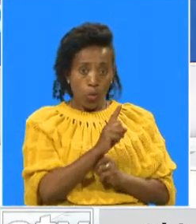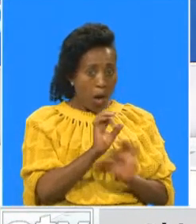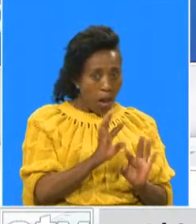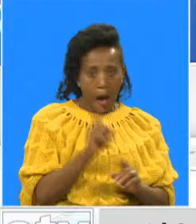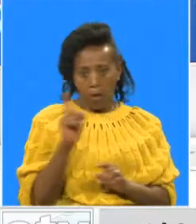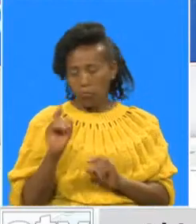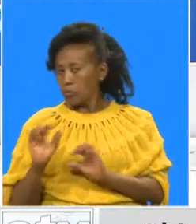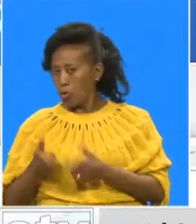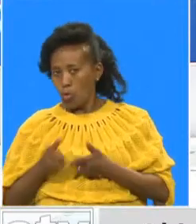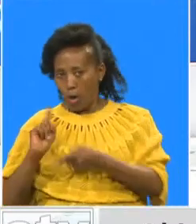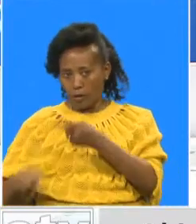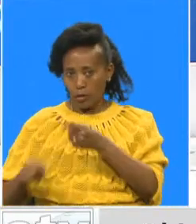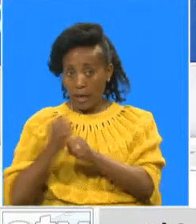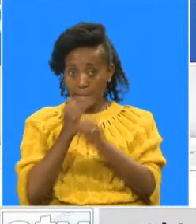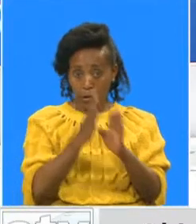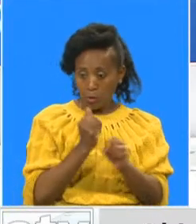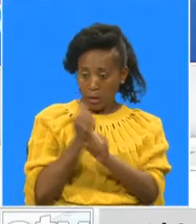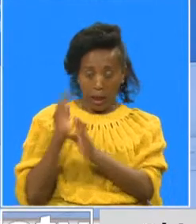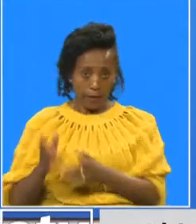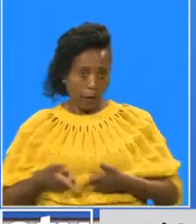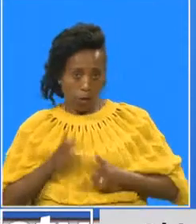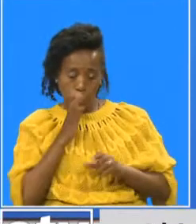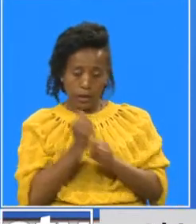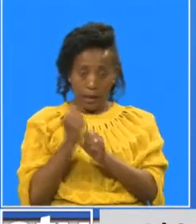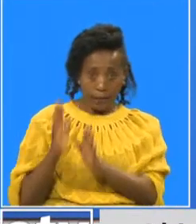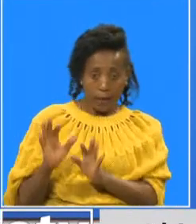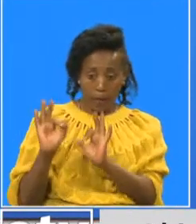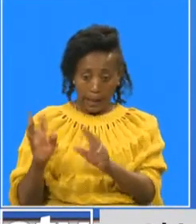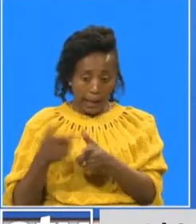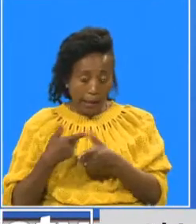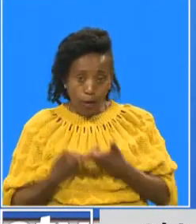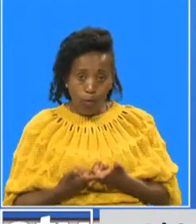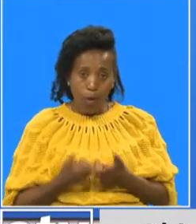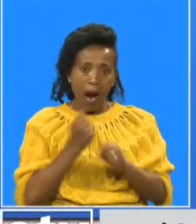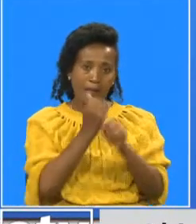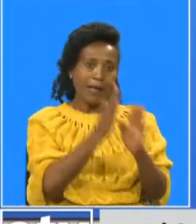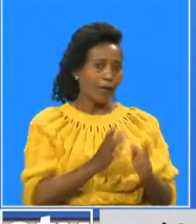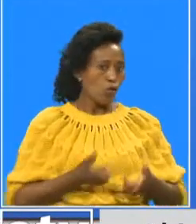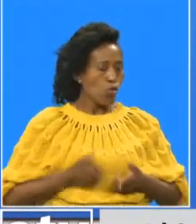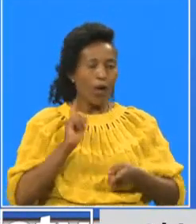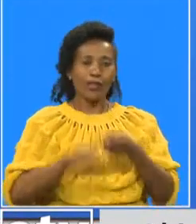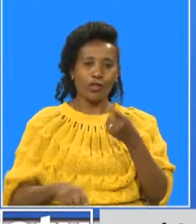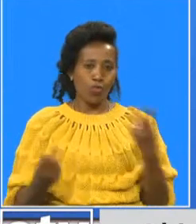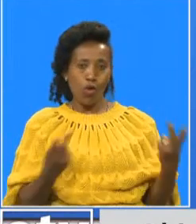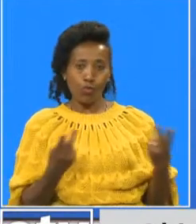አይኖርም። አሰሪው ከሌለ ሰራተኛ አይኖርም፣ ሰራተኛ በሌለበት ደግሞ አሰሪ አይኖርም።